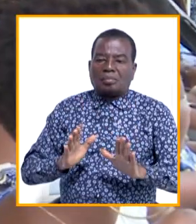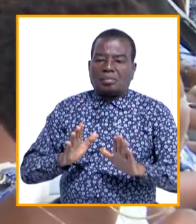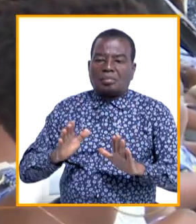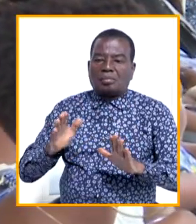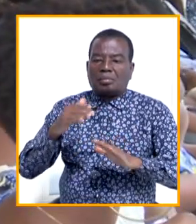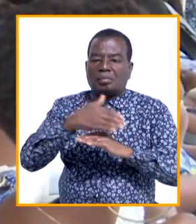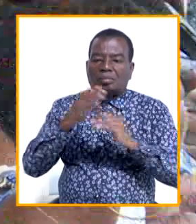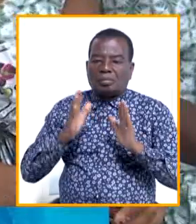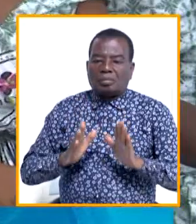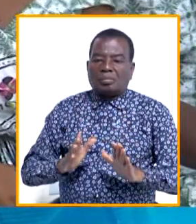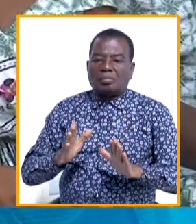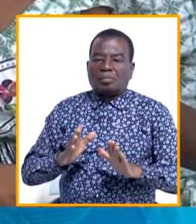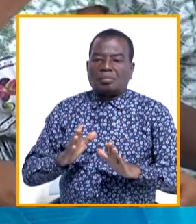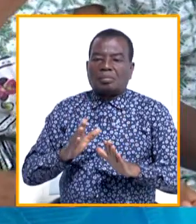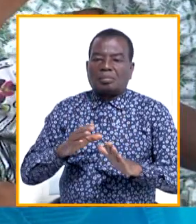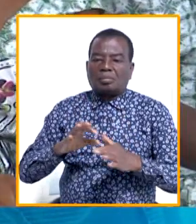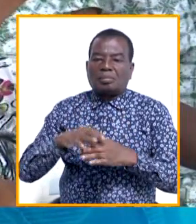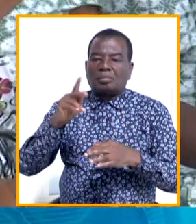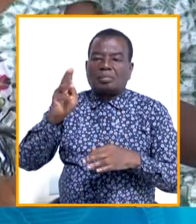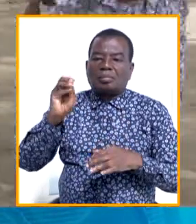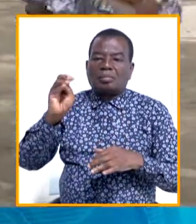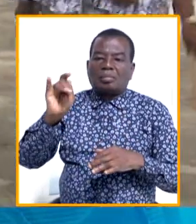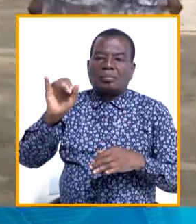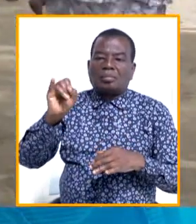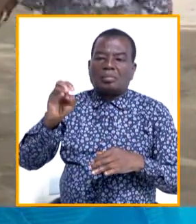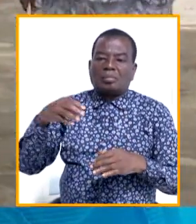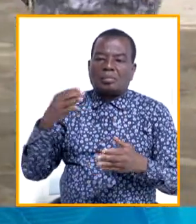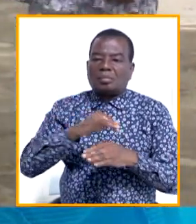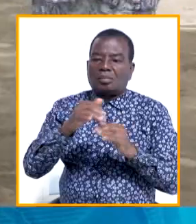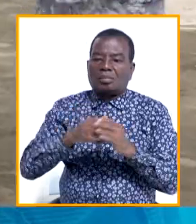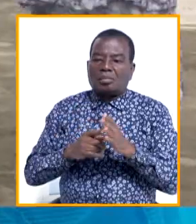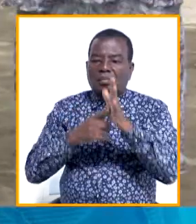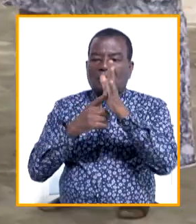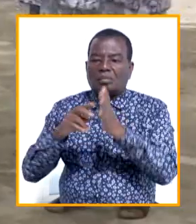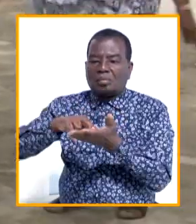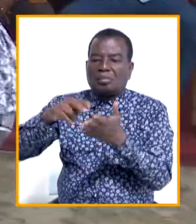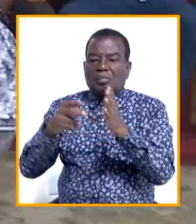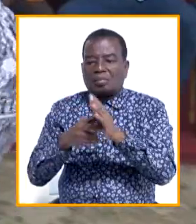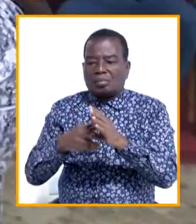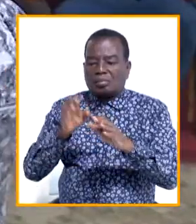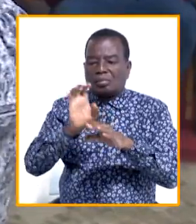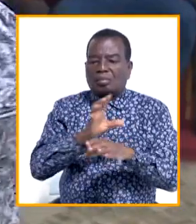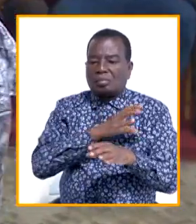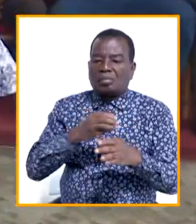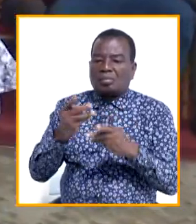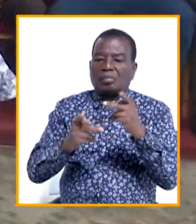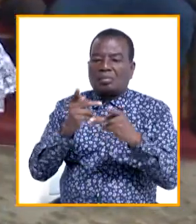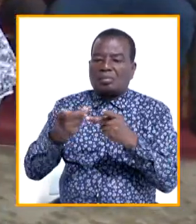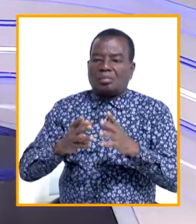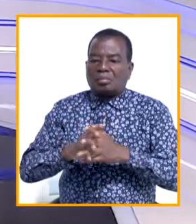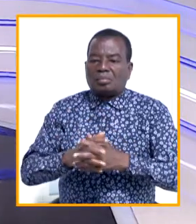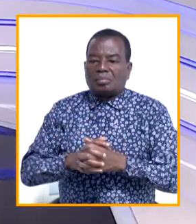exécutif de la mutuelle auou de Kumassi a été meublé par des démonstration de danse du terroir du peuple